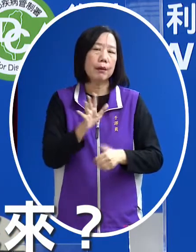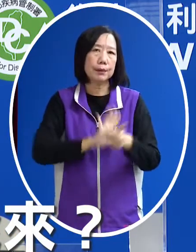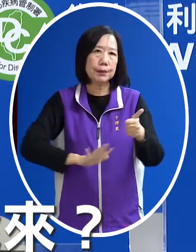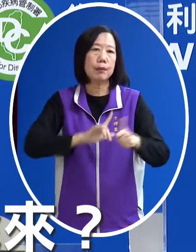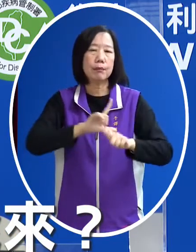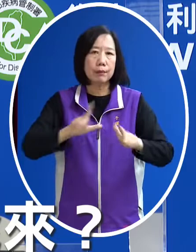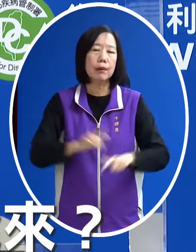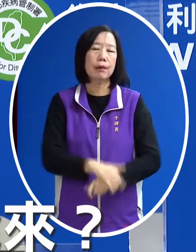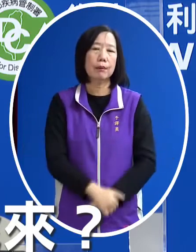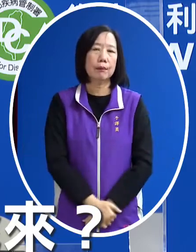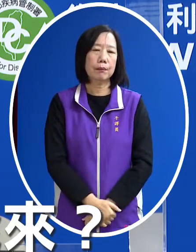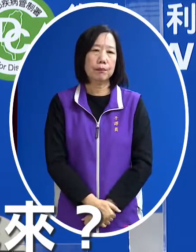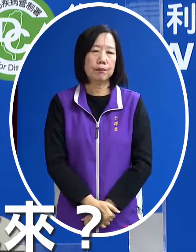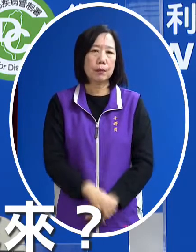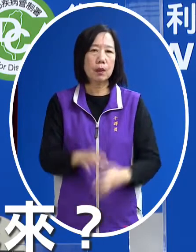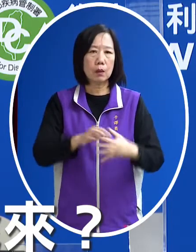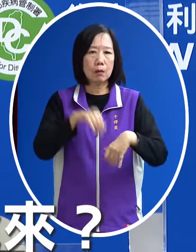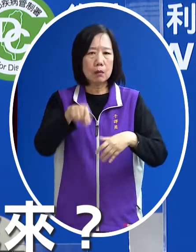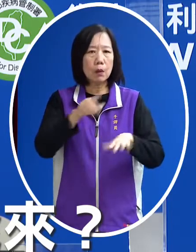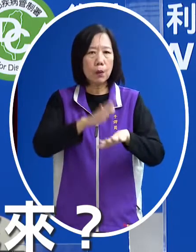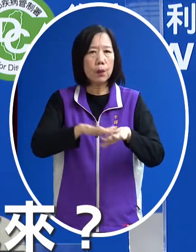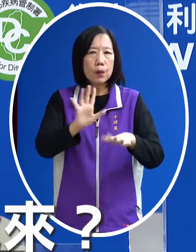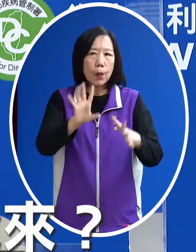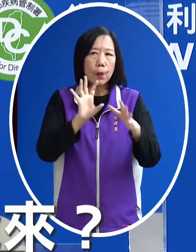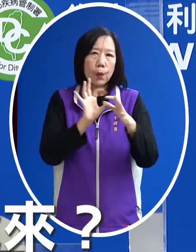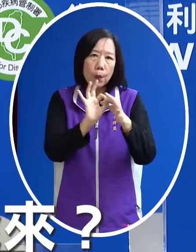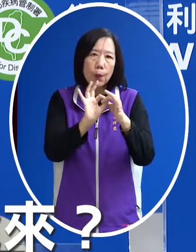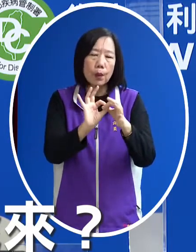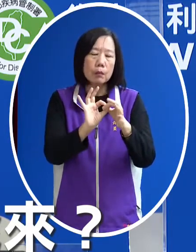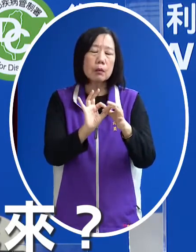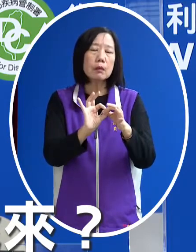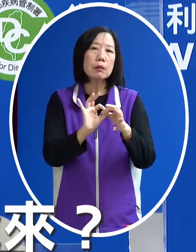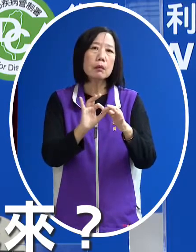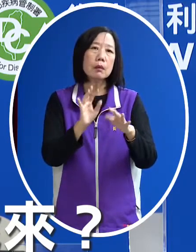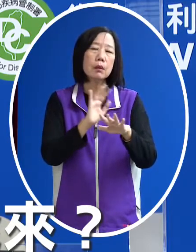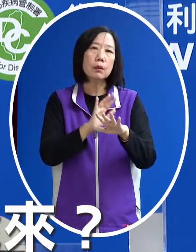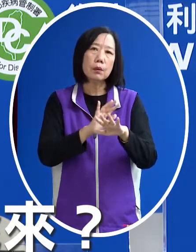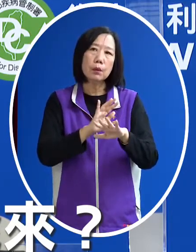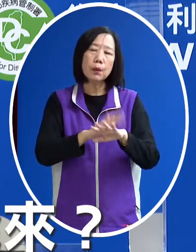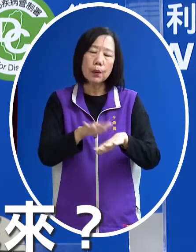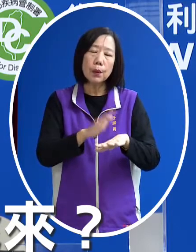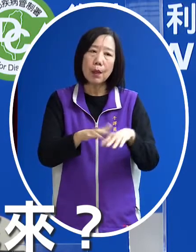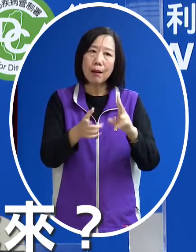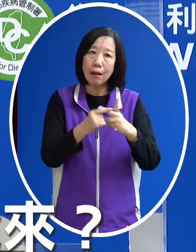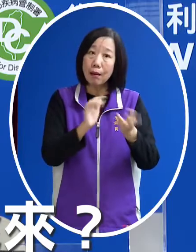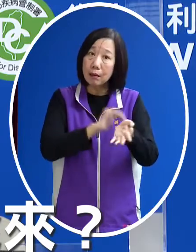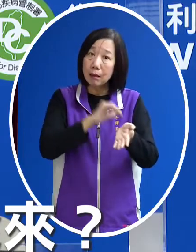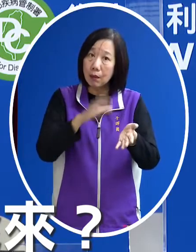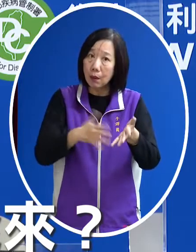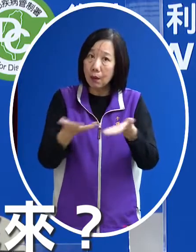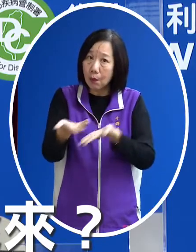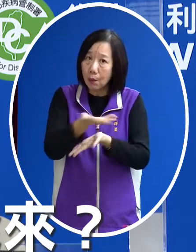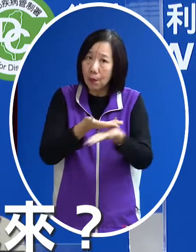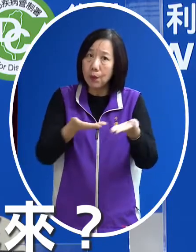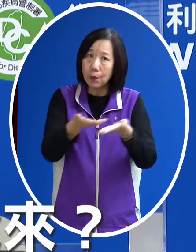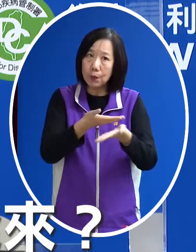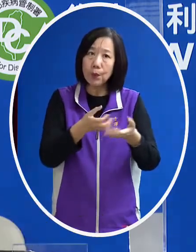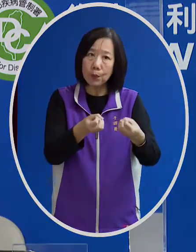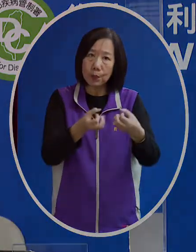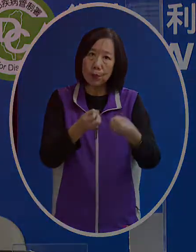那这个部分当然都会有一些相关的规范，那给这个医院这边来做指引。